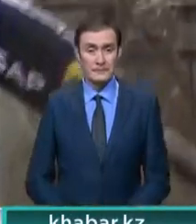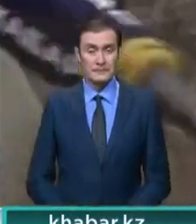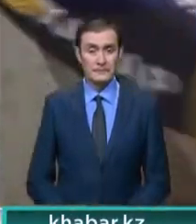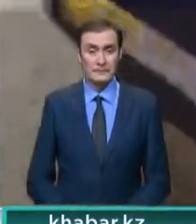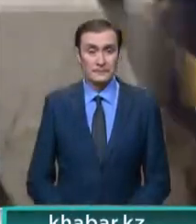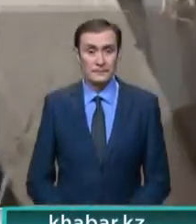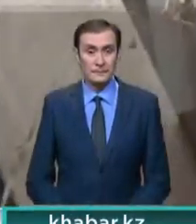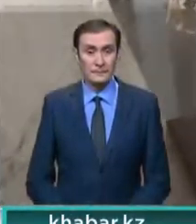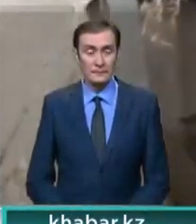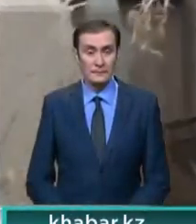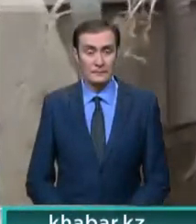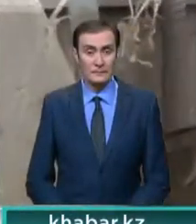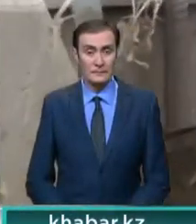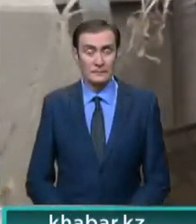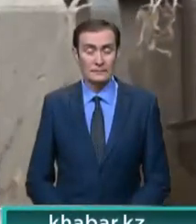Он сгнил.